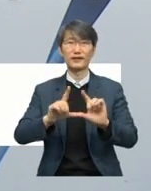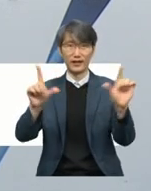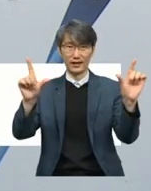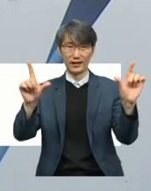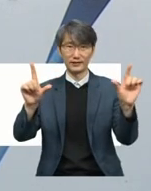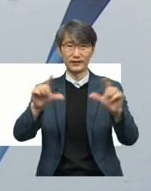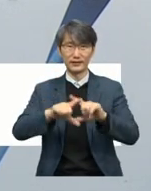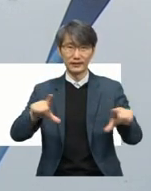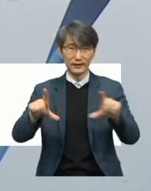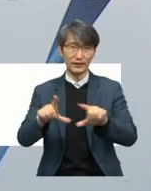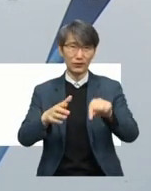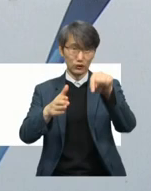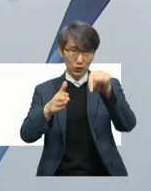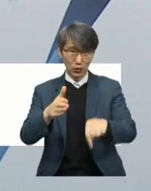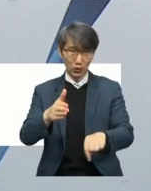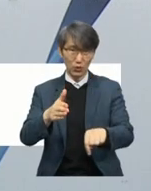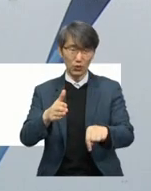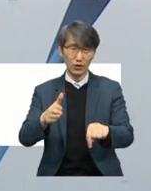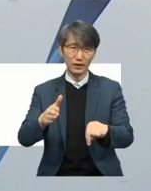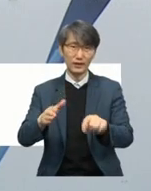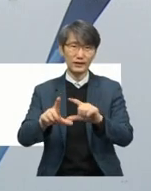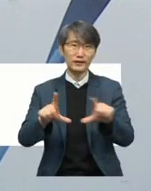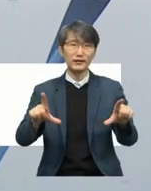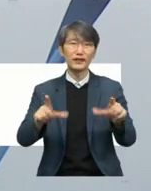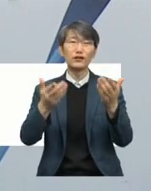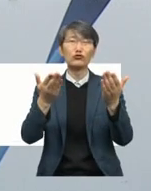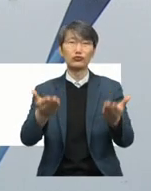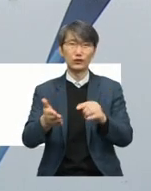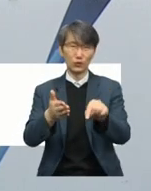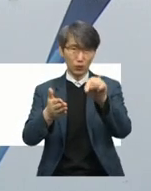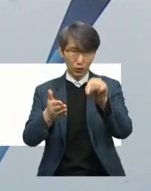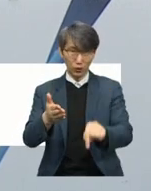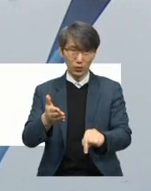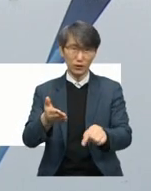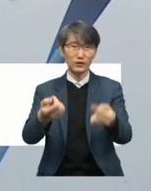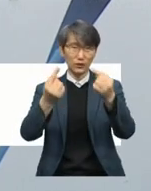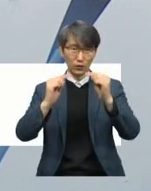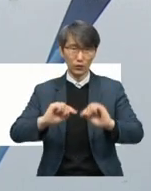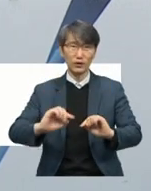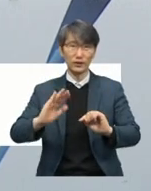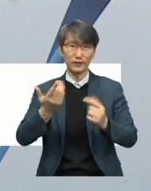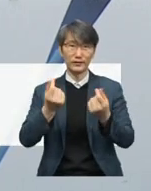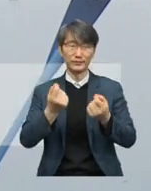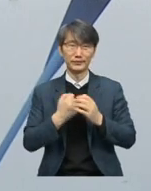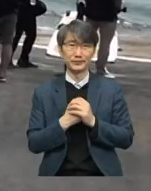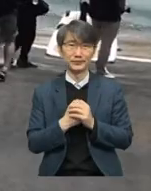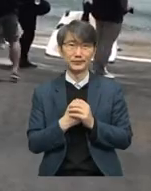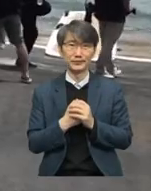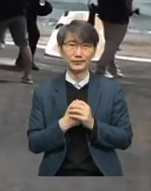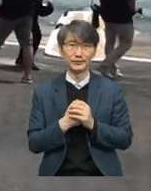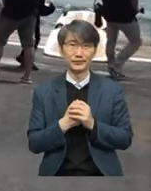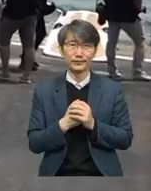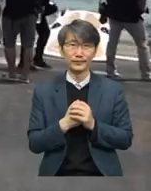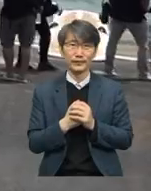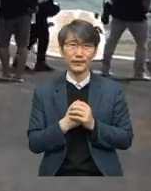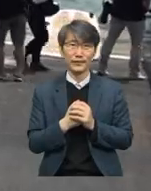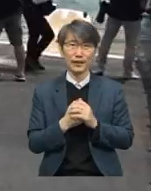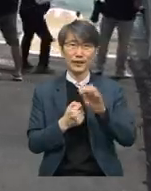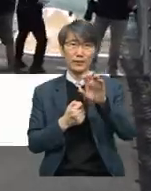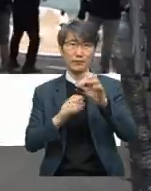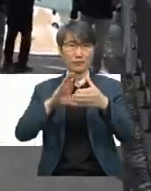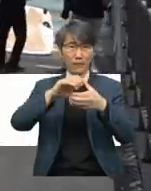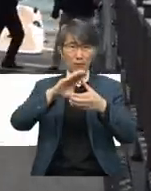우리의 일상생활 속으로, 우리의 일상의 여가 속으로 들어오게 되는 것 같습니다. 마포